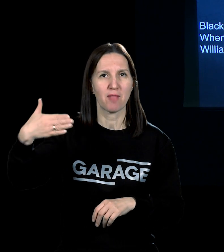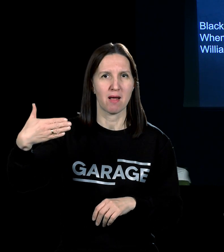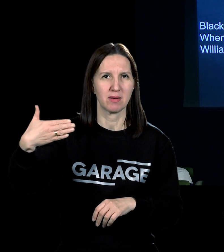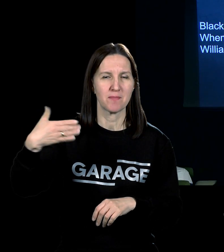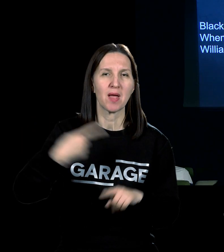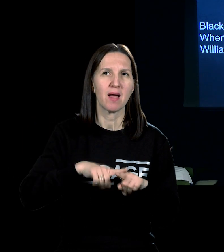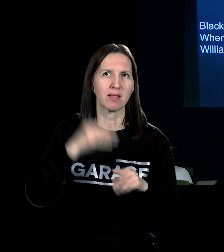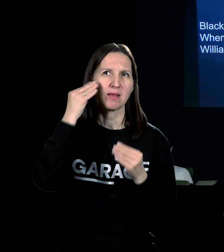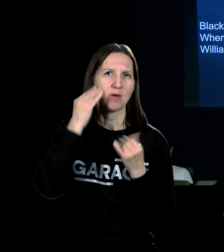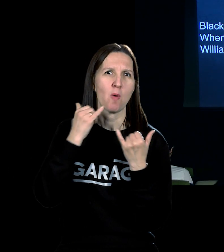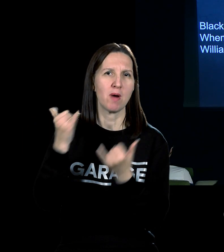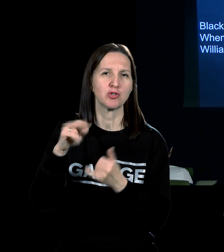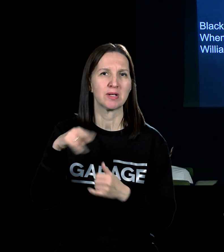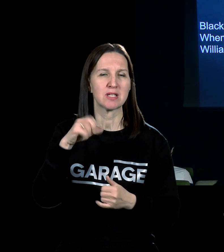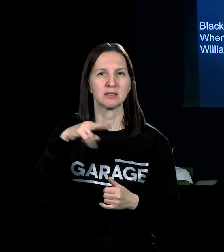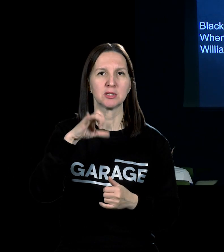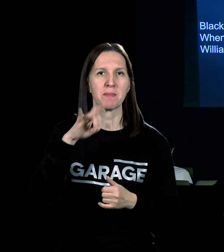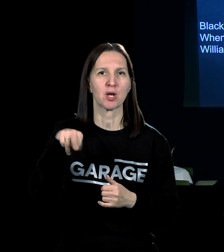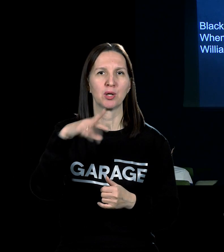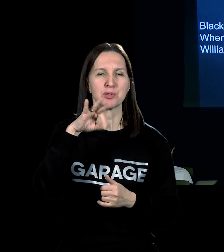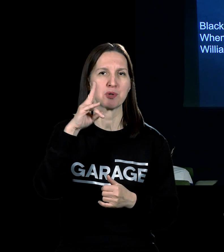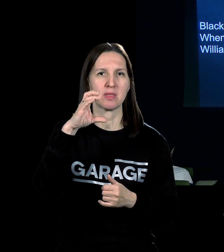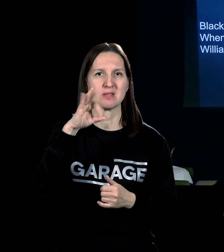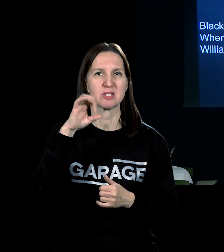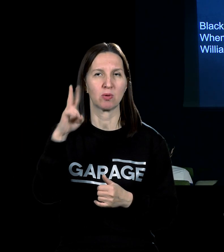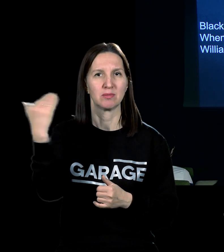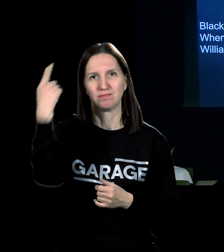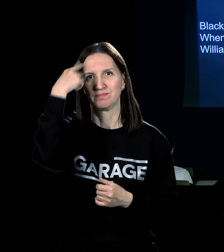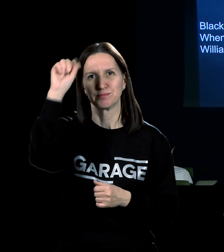естественно, омаж Джасперу Джонсу с его американским флагом.